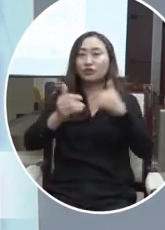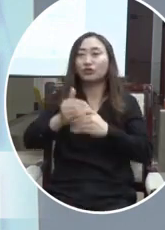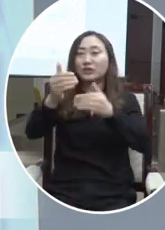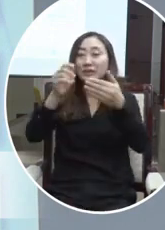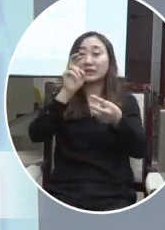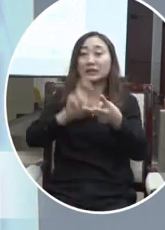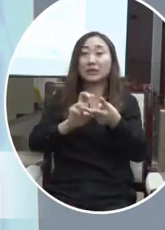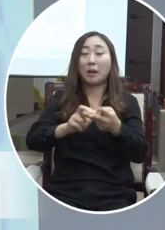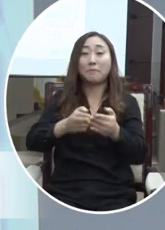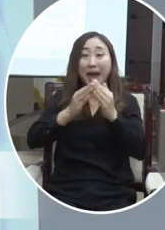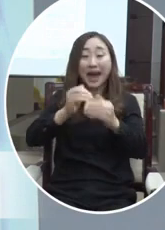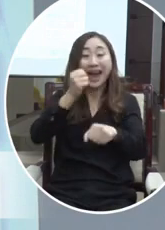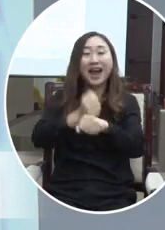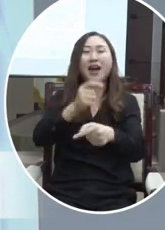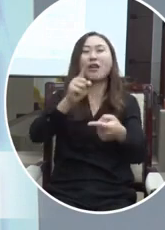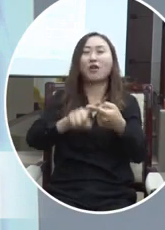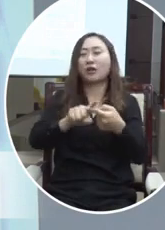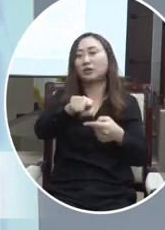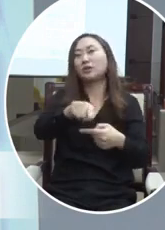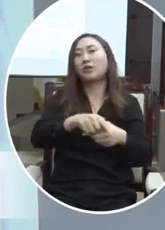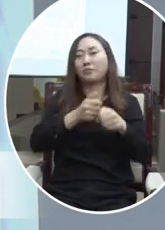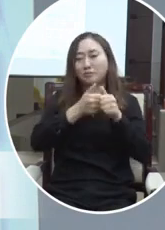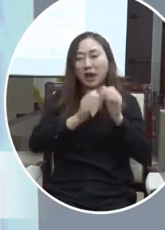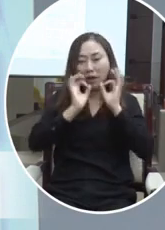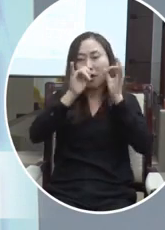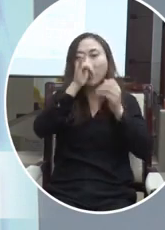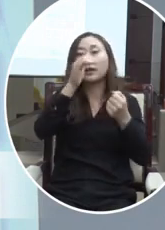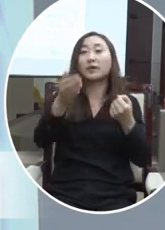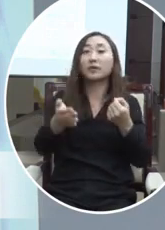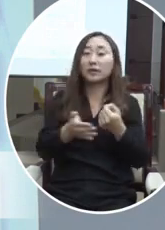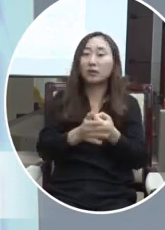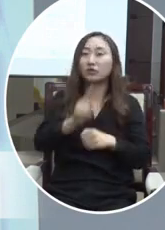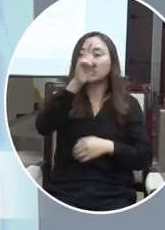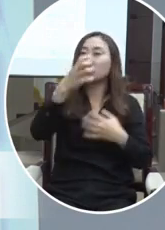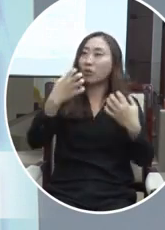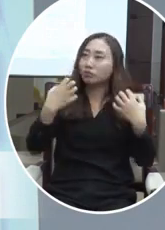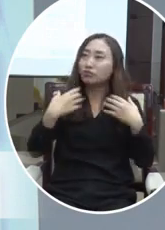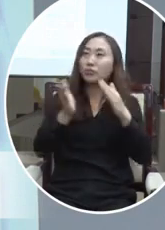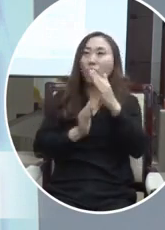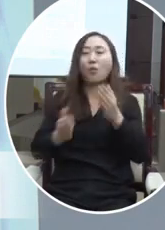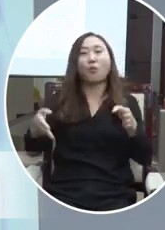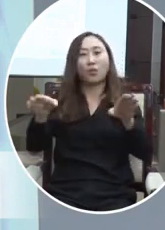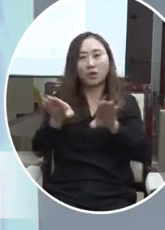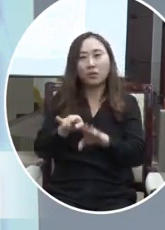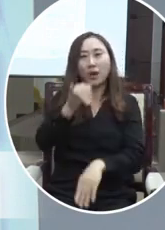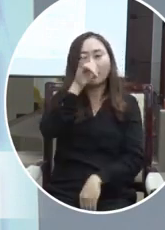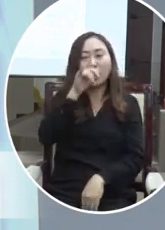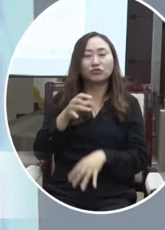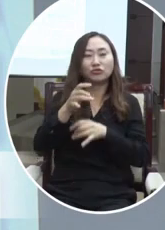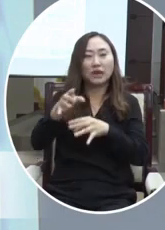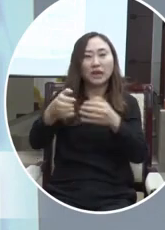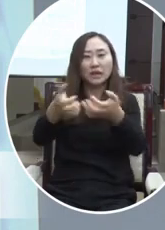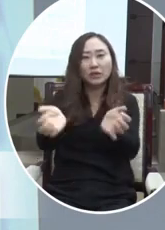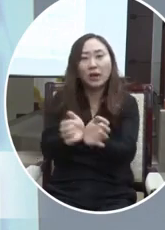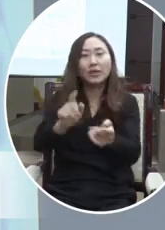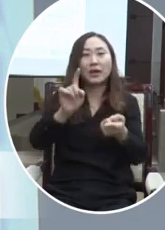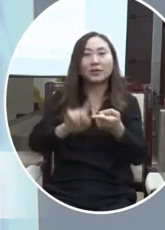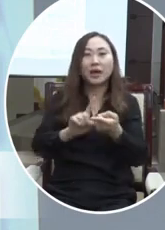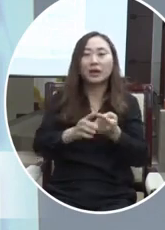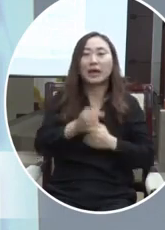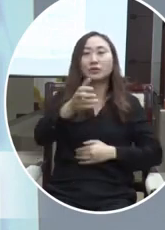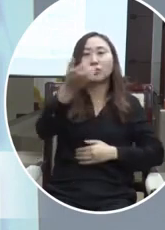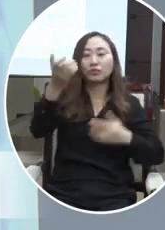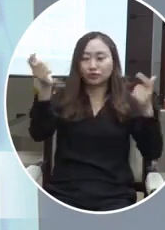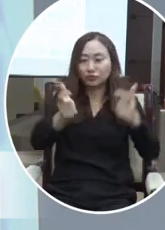결실입니다. 본 의원은 중앙정부 및 광역시도와 산하, 공사, 공단 및 출자 출연기관의